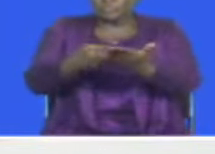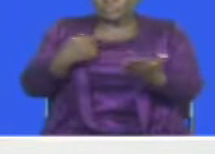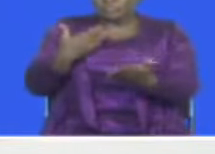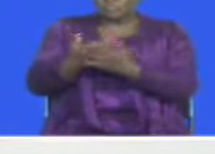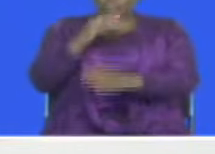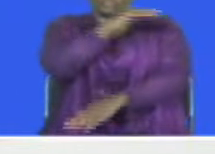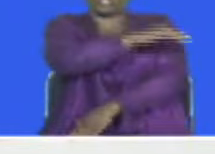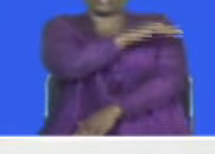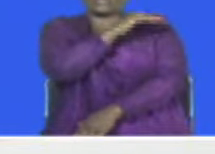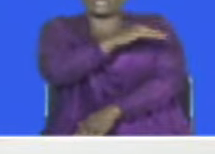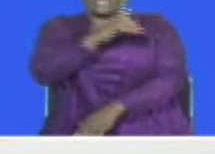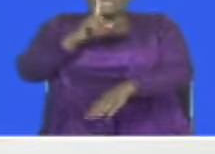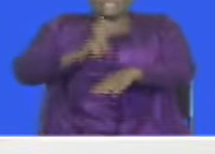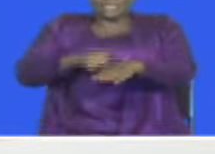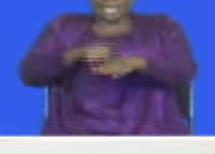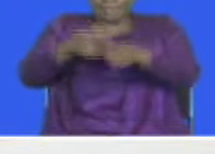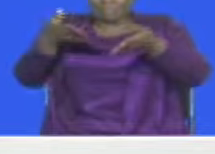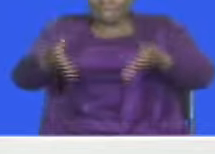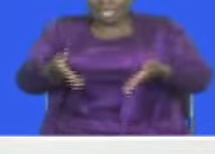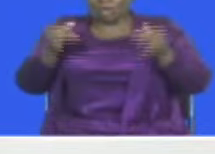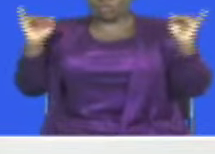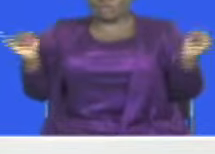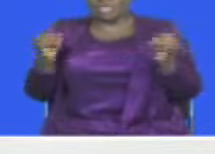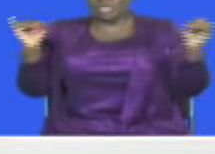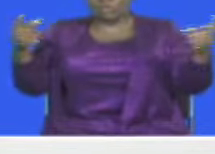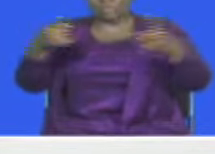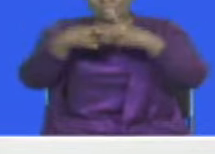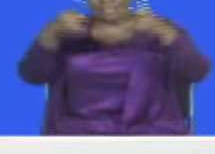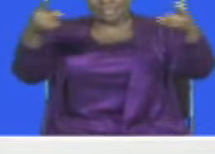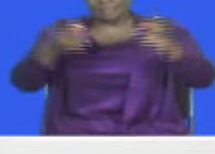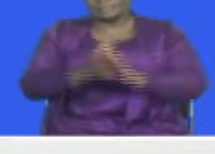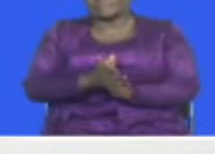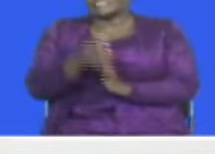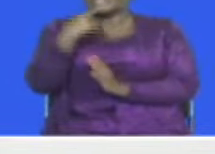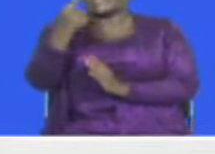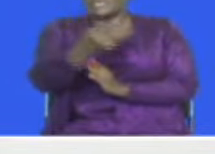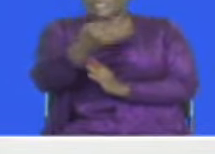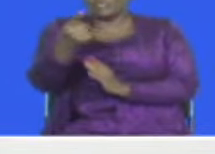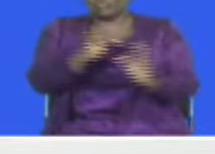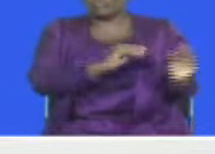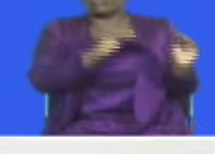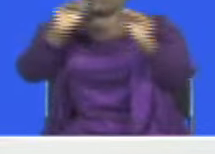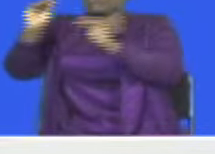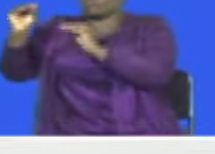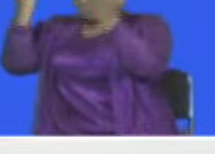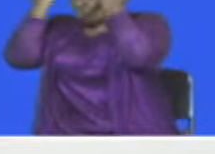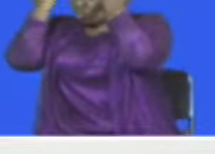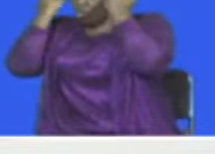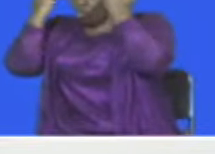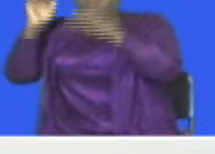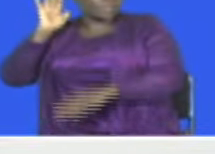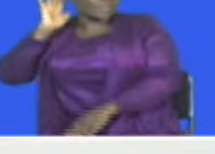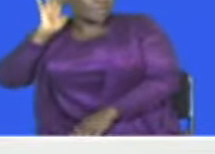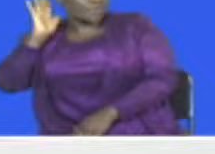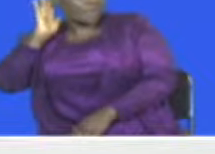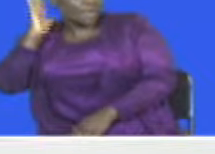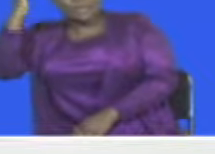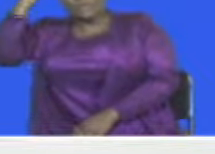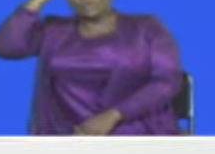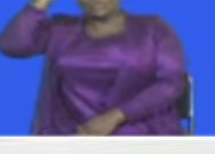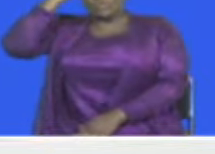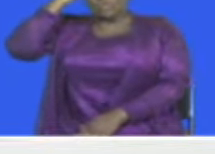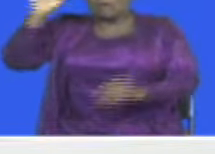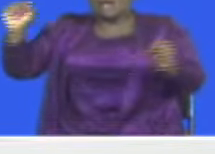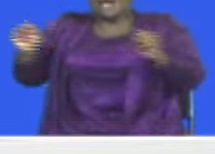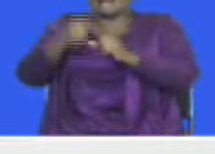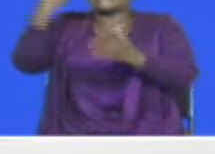kufikia jioni hii, kufikia wakati ambapo tumeenda hewani, na tutakuwa tukikupeleka kule kufuatilia na kusikiza na kujua